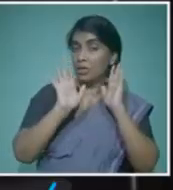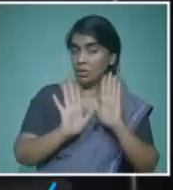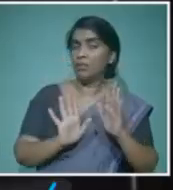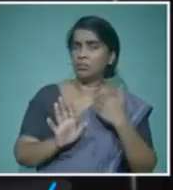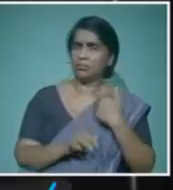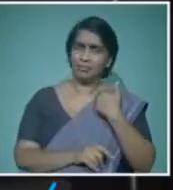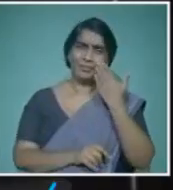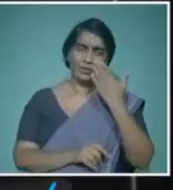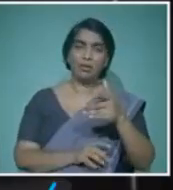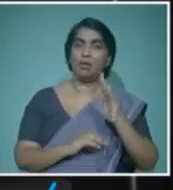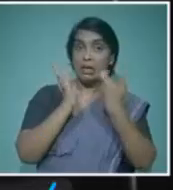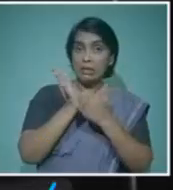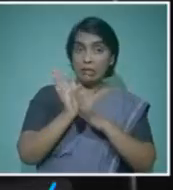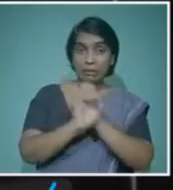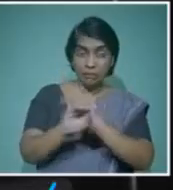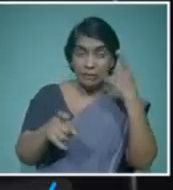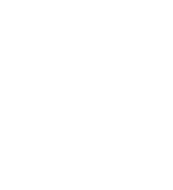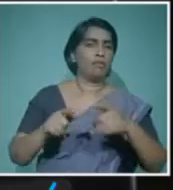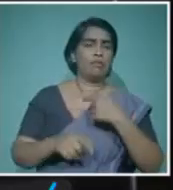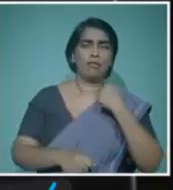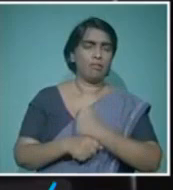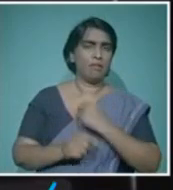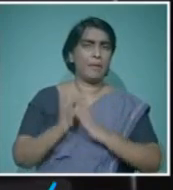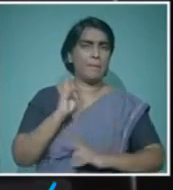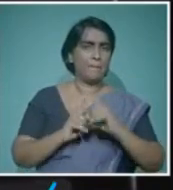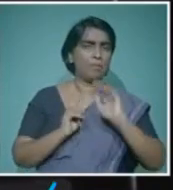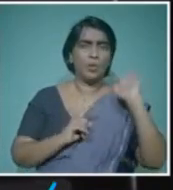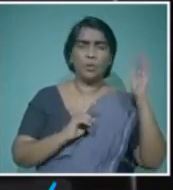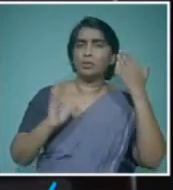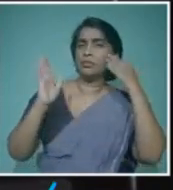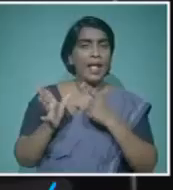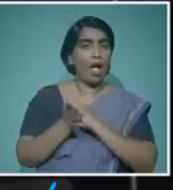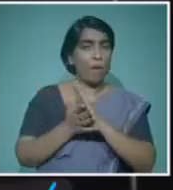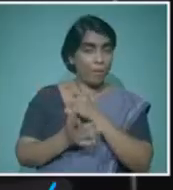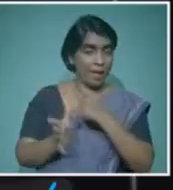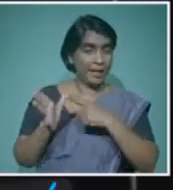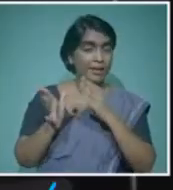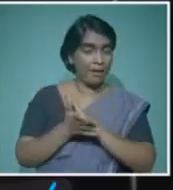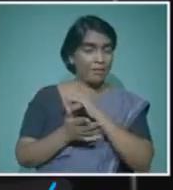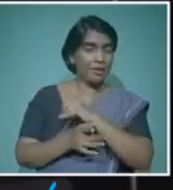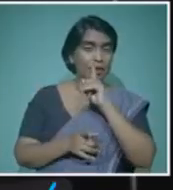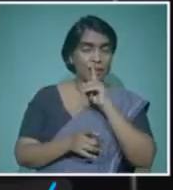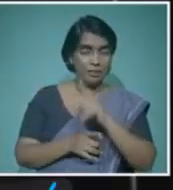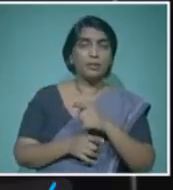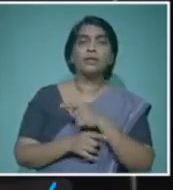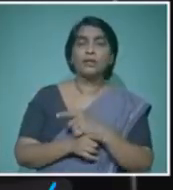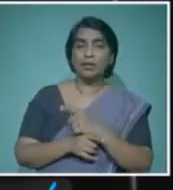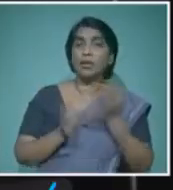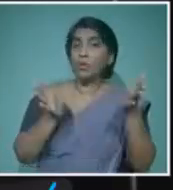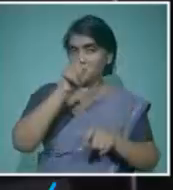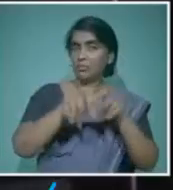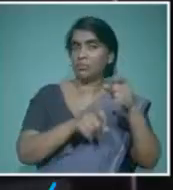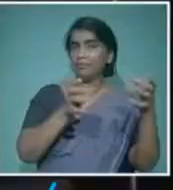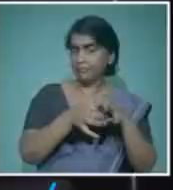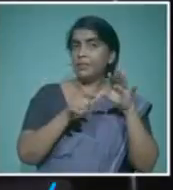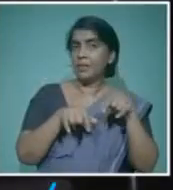දකින විදිහට මේ ක්‍රියාත්මක වුණේ එතේ අමාත්‍යංශය සහ වගකීම්තු කිසි දෙයකට අවධානය යොමු නොවුණා ඒ නිලධාරියත් එක්ක සම්බන්ධීච්ච තවත් නිලධාරීන්